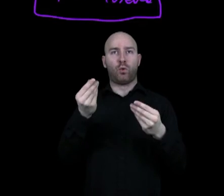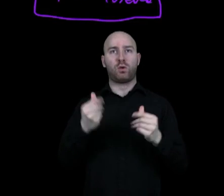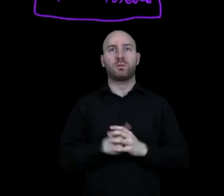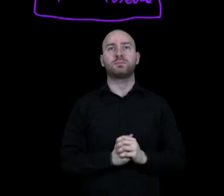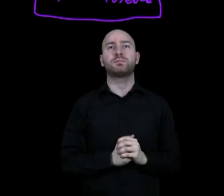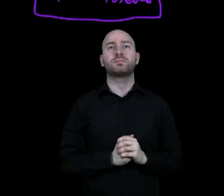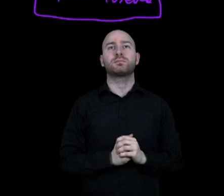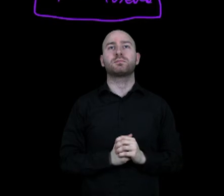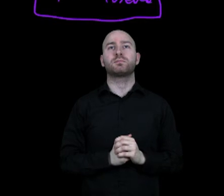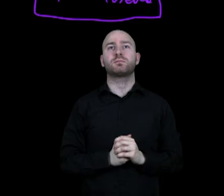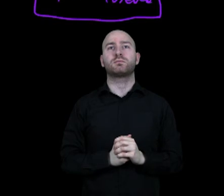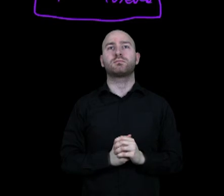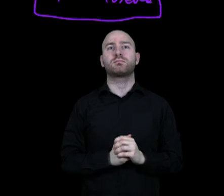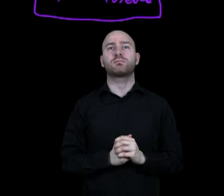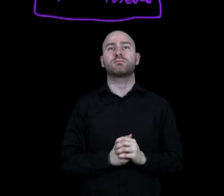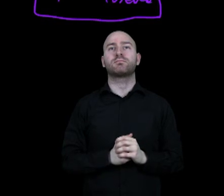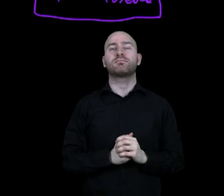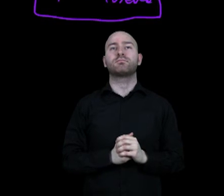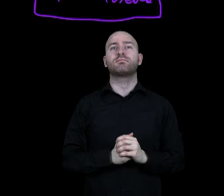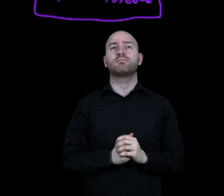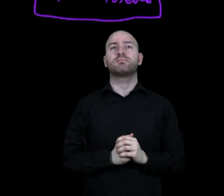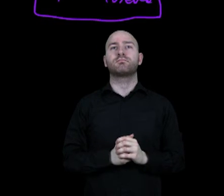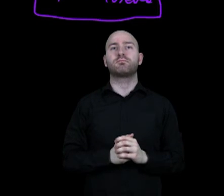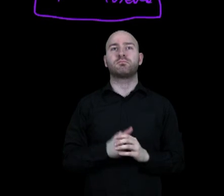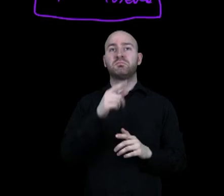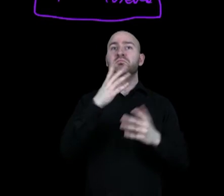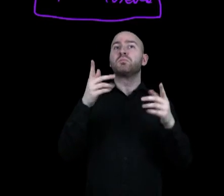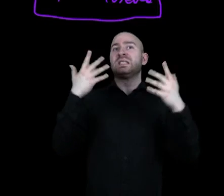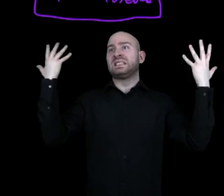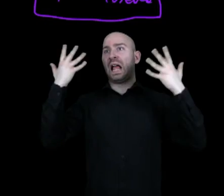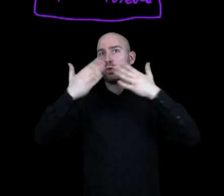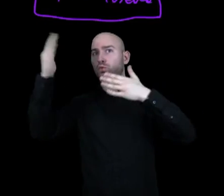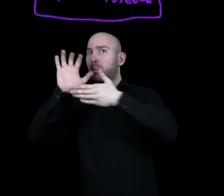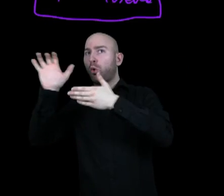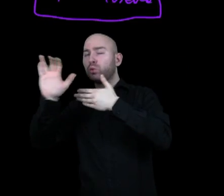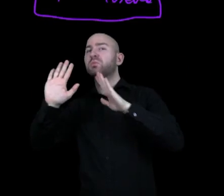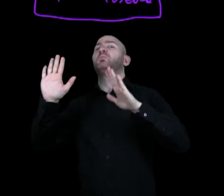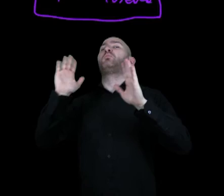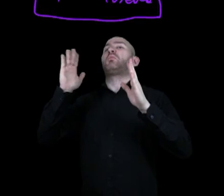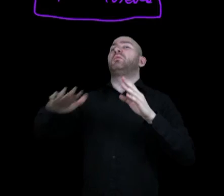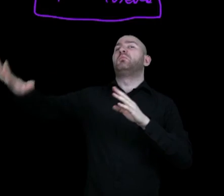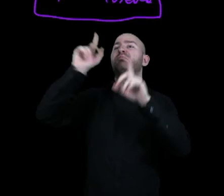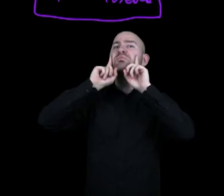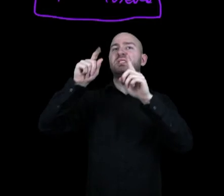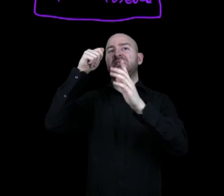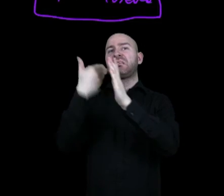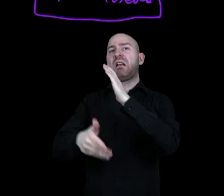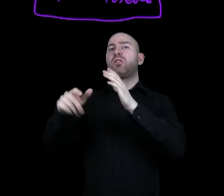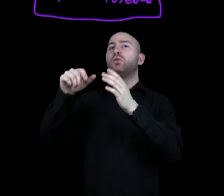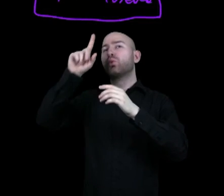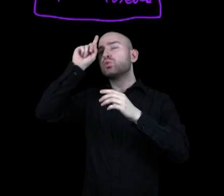miliona. Nie chcielibyśmy mieć tej nadmiernej ilości, która w rzeczywistości umniejsza korzyść